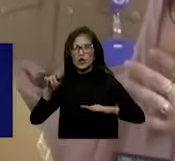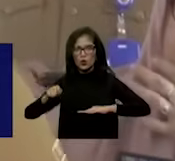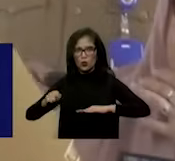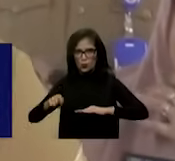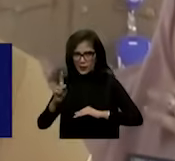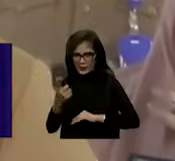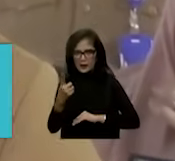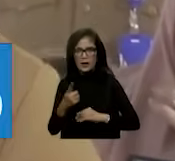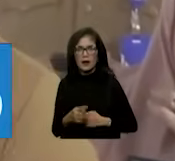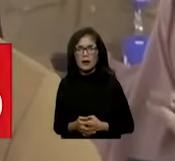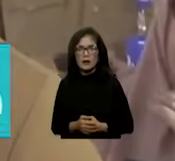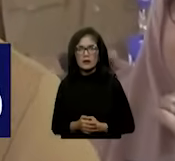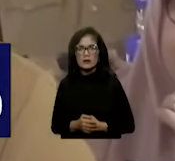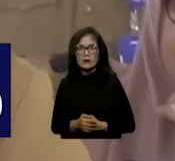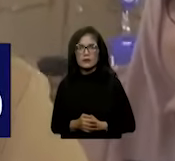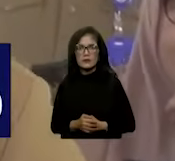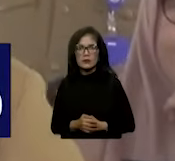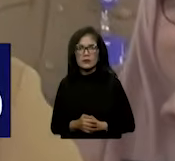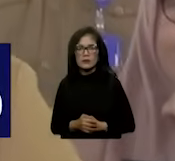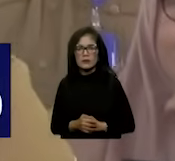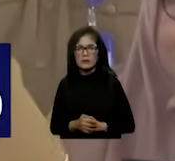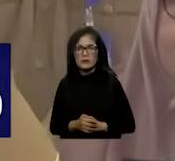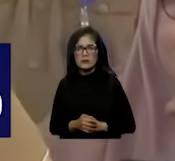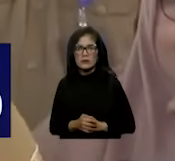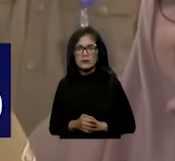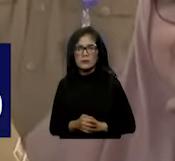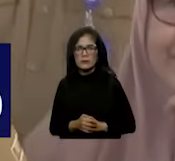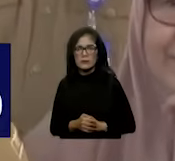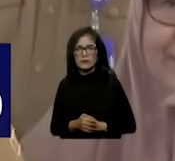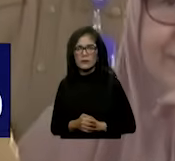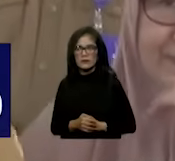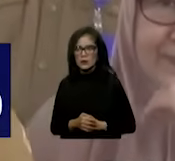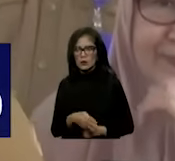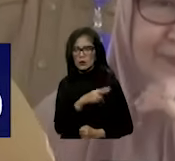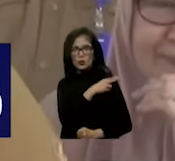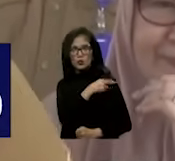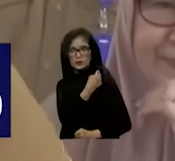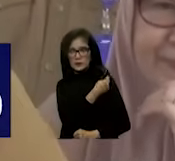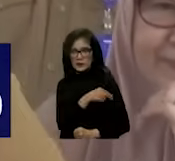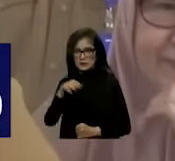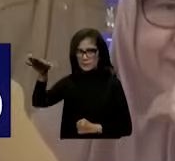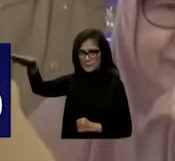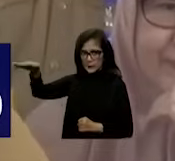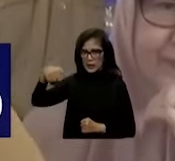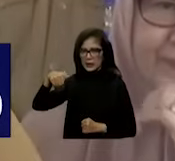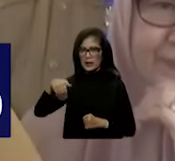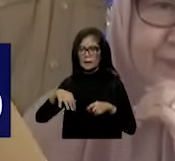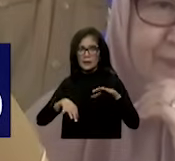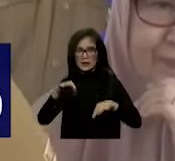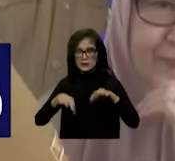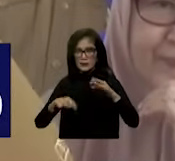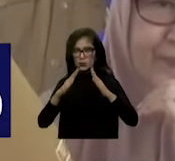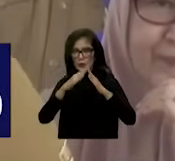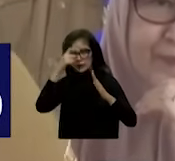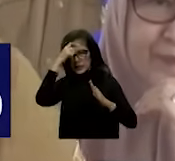Nah, inilah yang saya minta inspektorat panggil puskesmas tersebut, panggil manajemen rumah sakit untuk siang ini